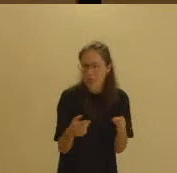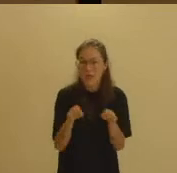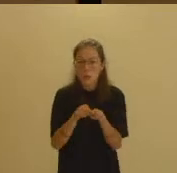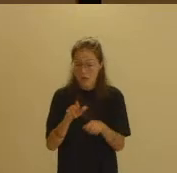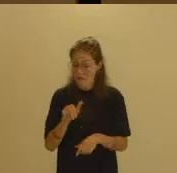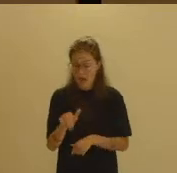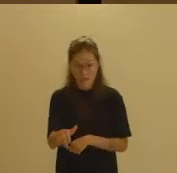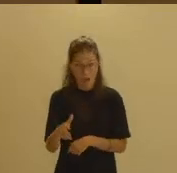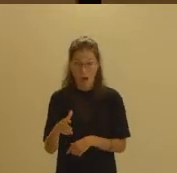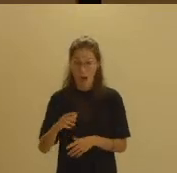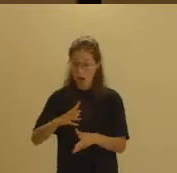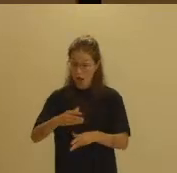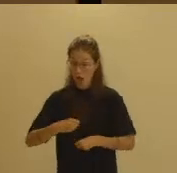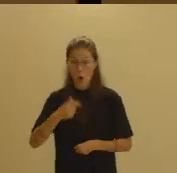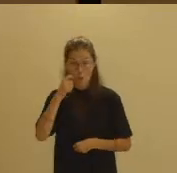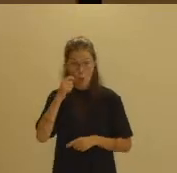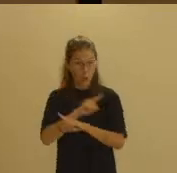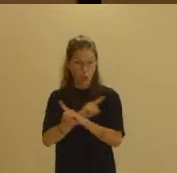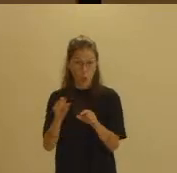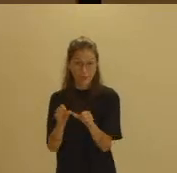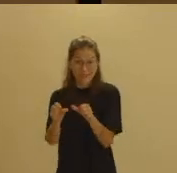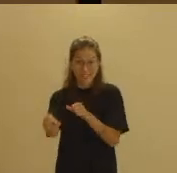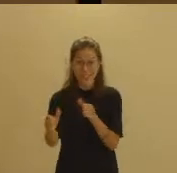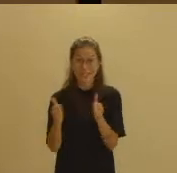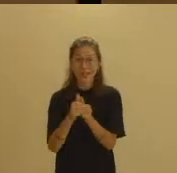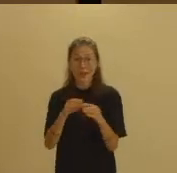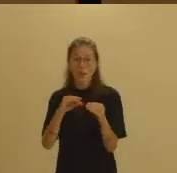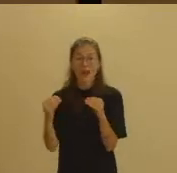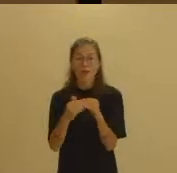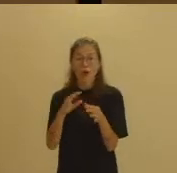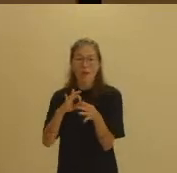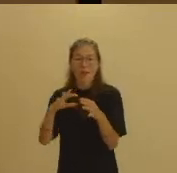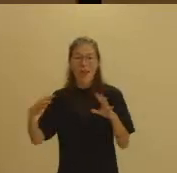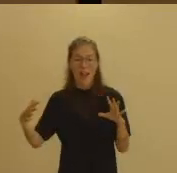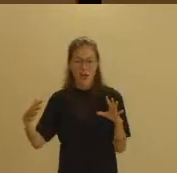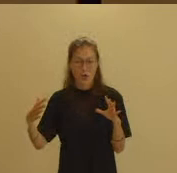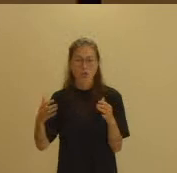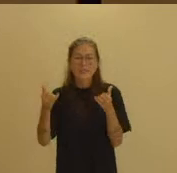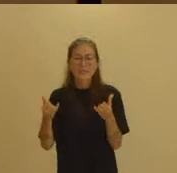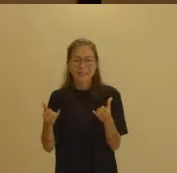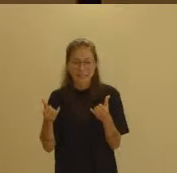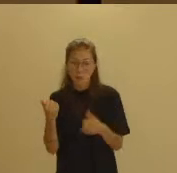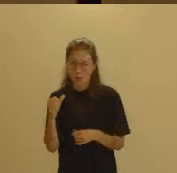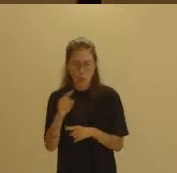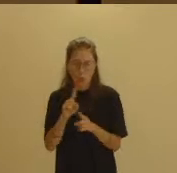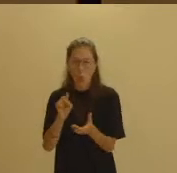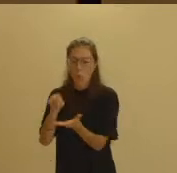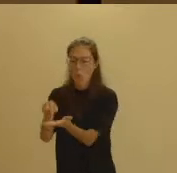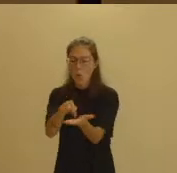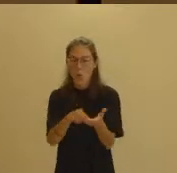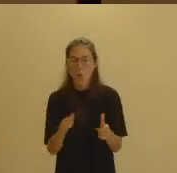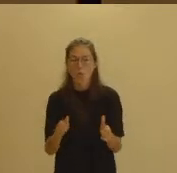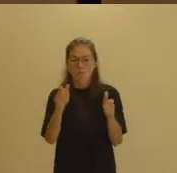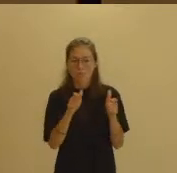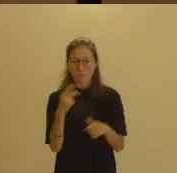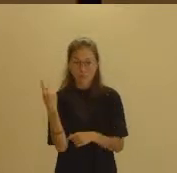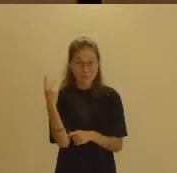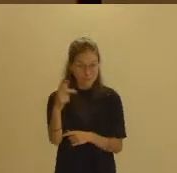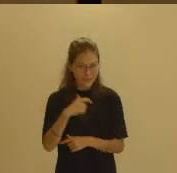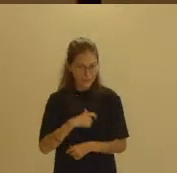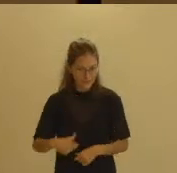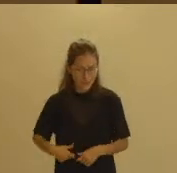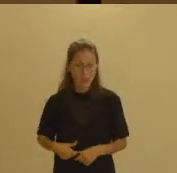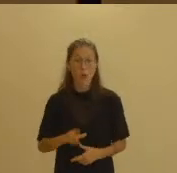accueil dématérialisé via la plateforme Helios dans quelques bâtiments communaux, les séances du